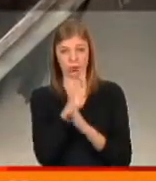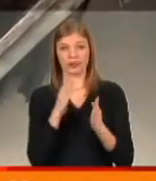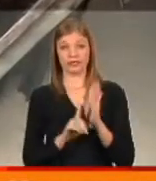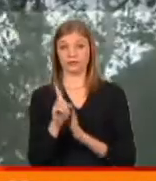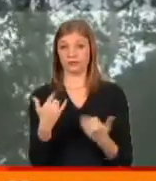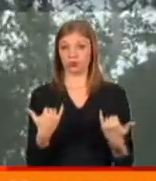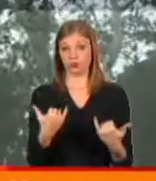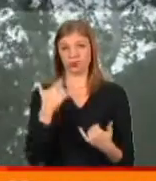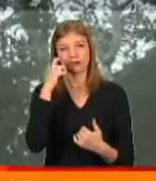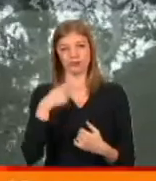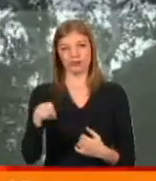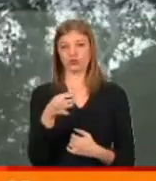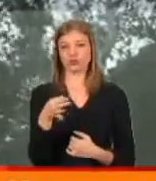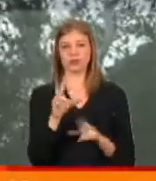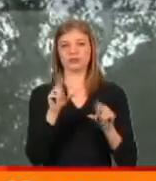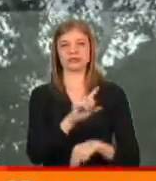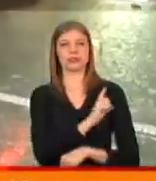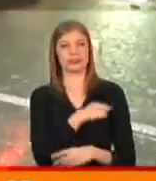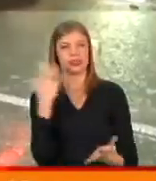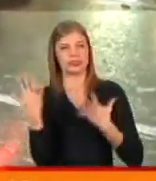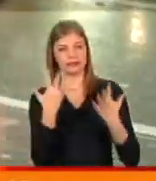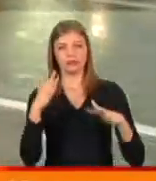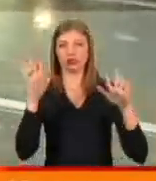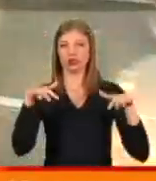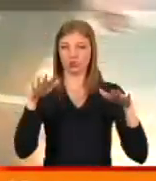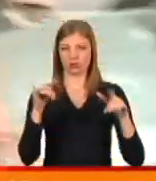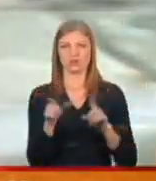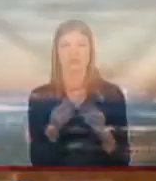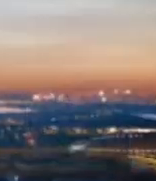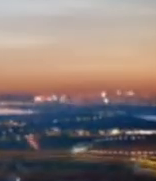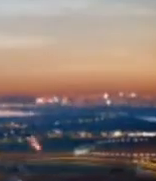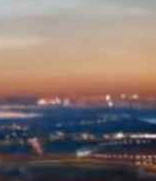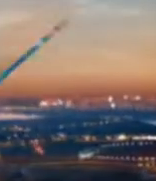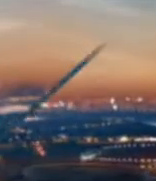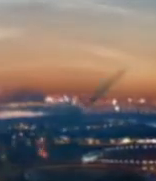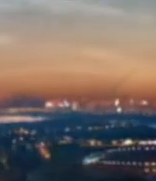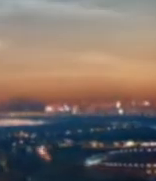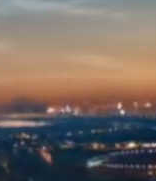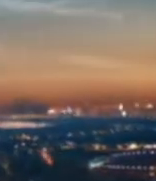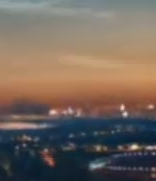Від сьогодні в більшості областей обіцяють сильний вітер, дощ з мокрим снігом.